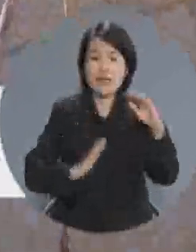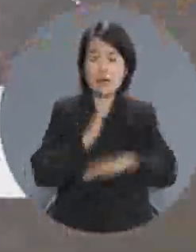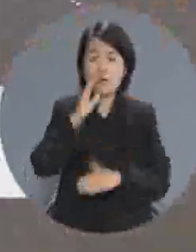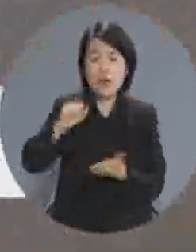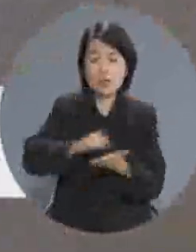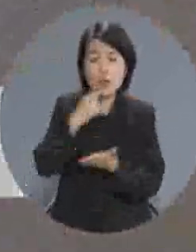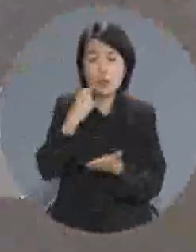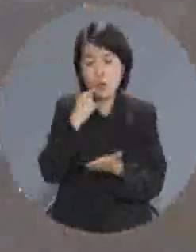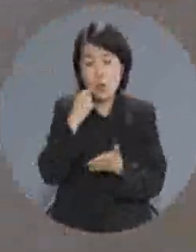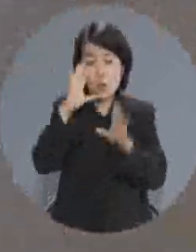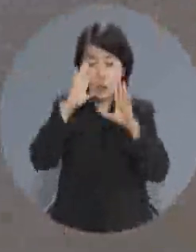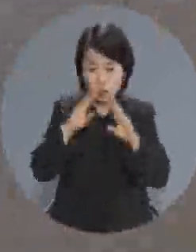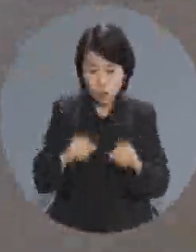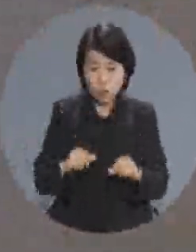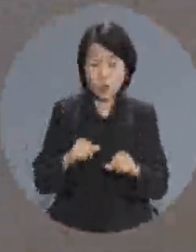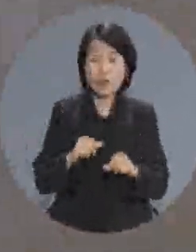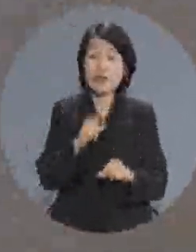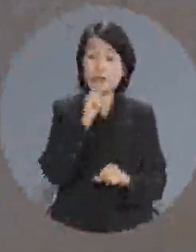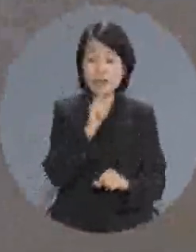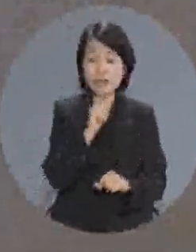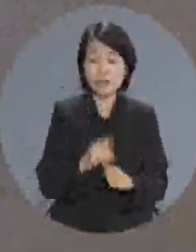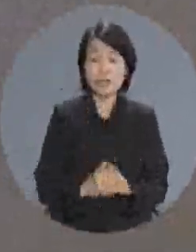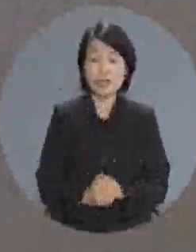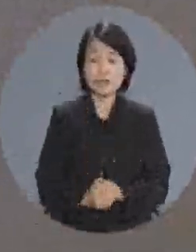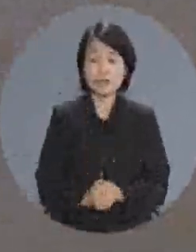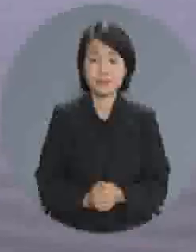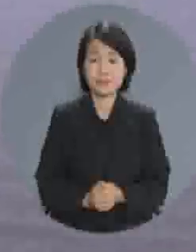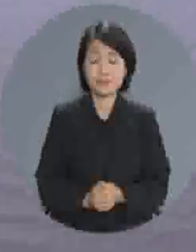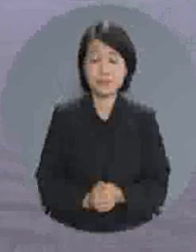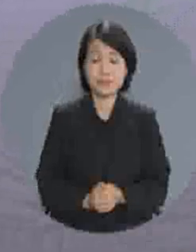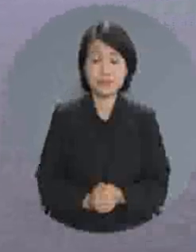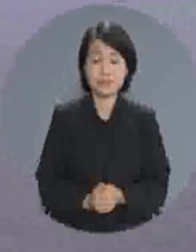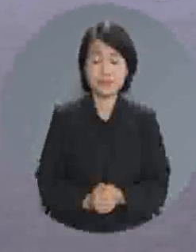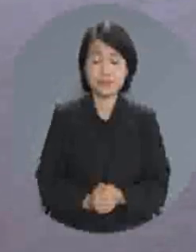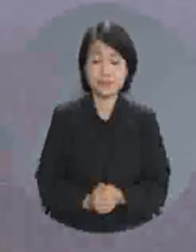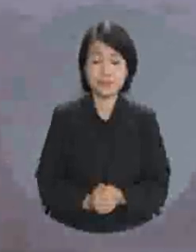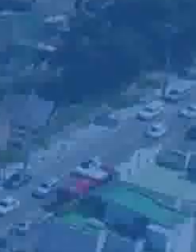세척제 성분이 녹아든 것으로 추정된다고 밝힌 바 있습니다.